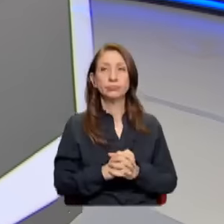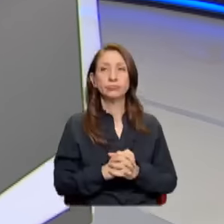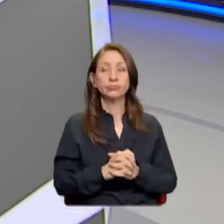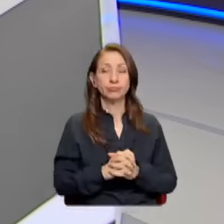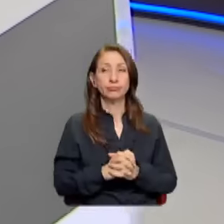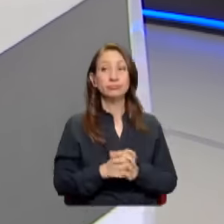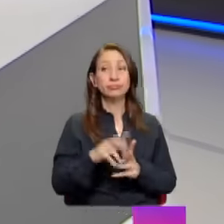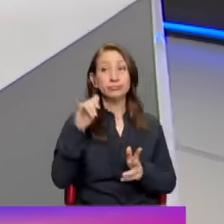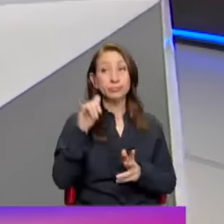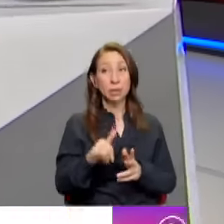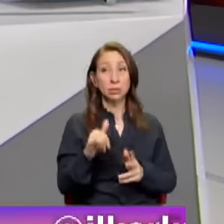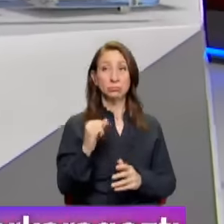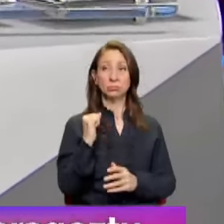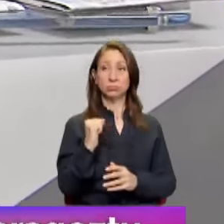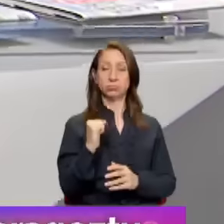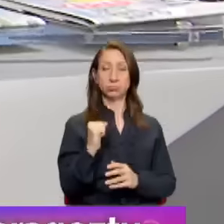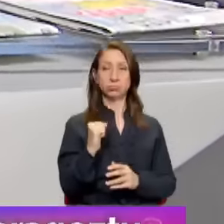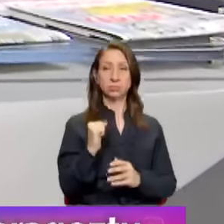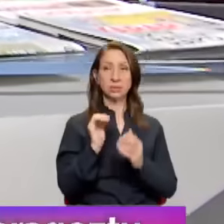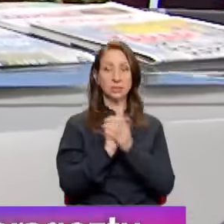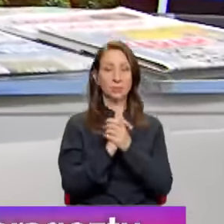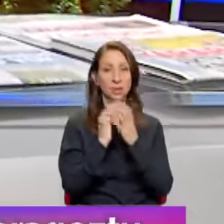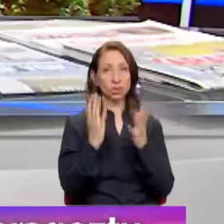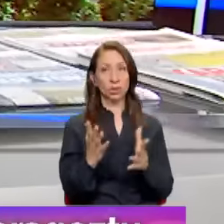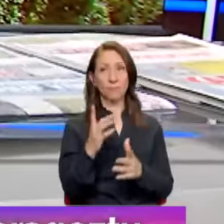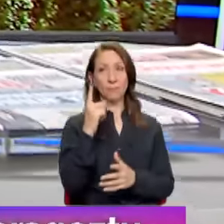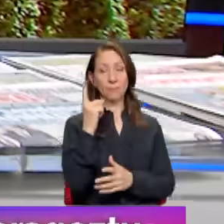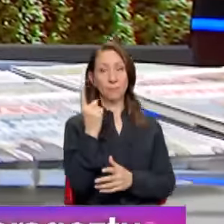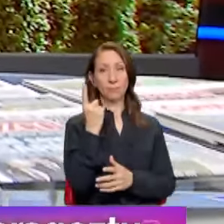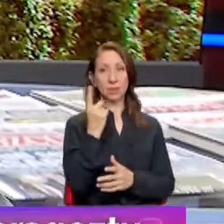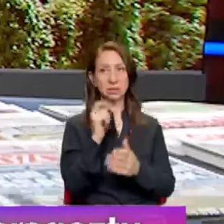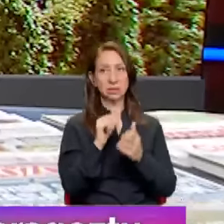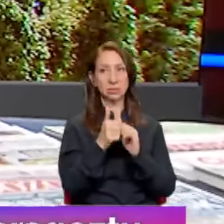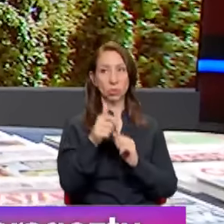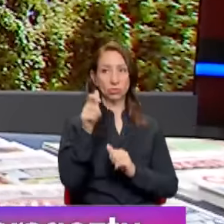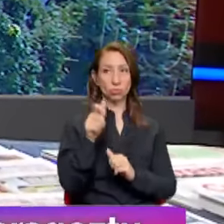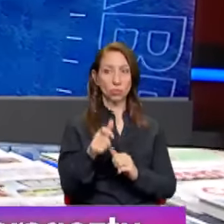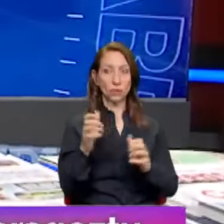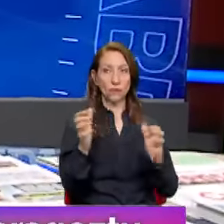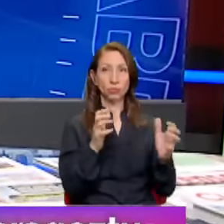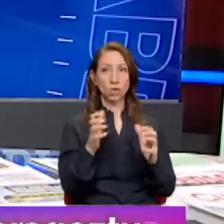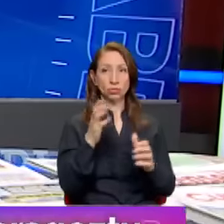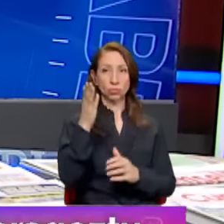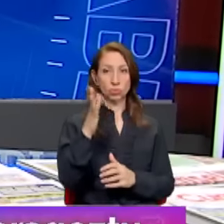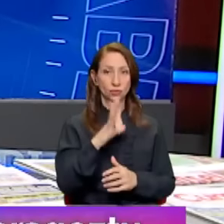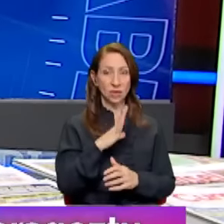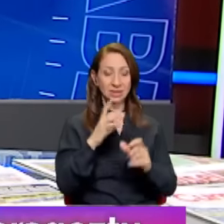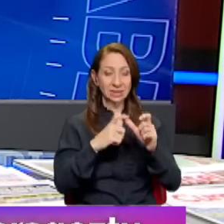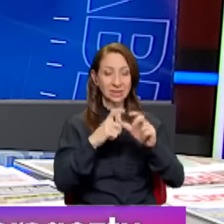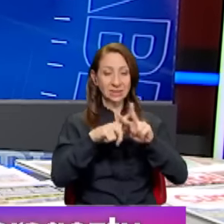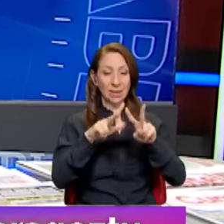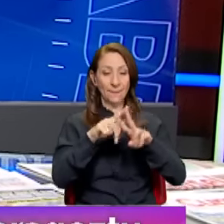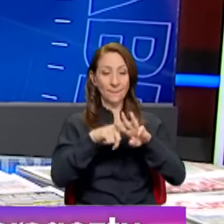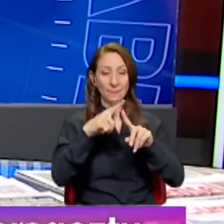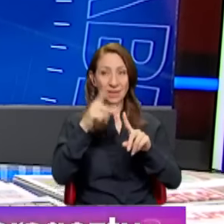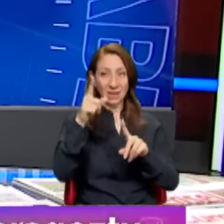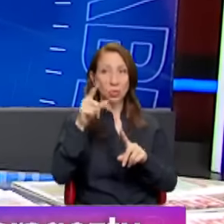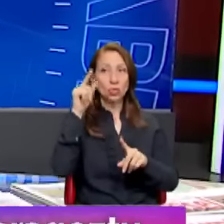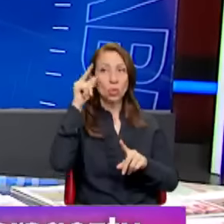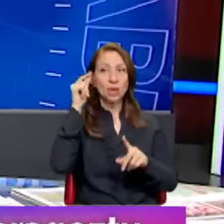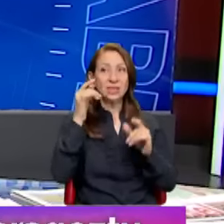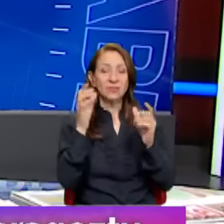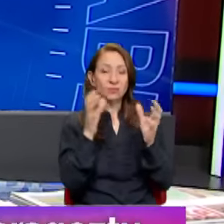haklı ve dik duruşunu tebrik edeceğimiz bir sporcumuz futbolcumuz var Samet pantin aos da